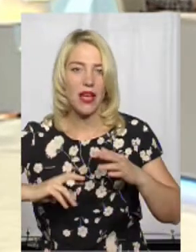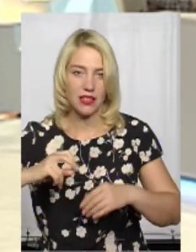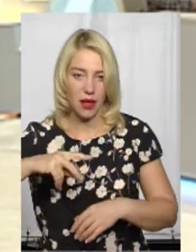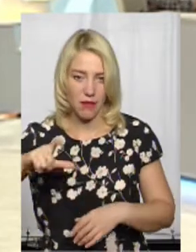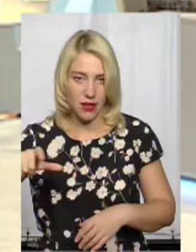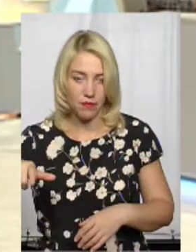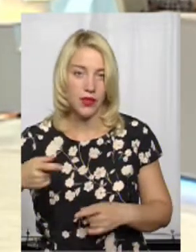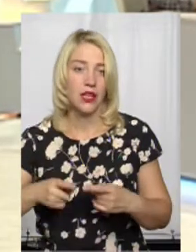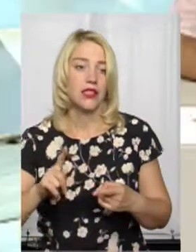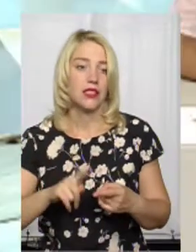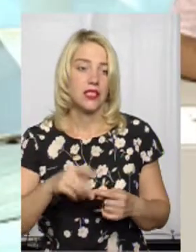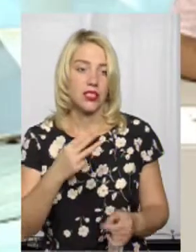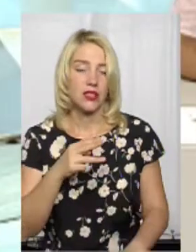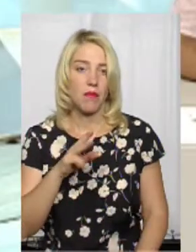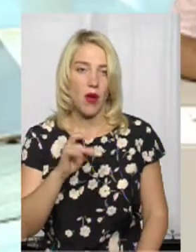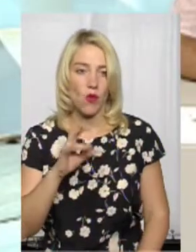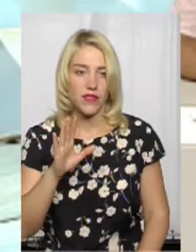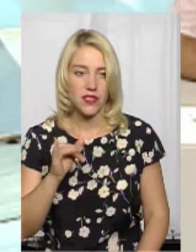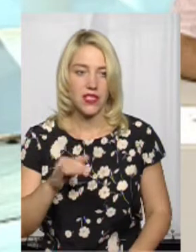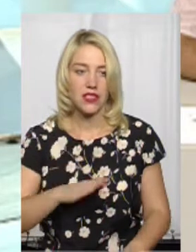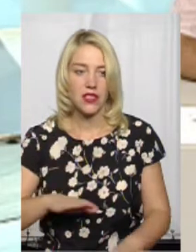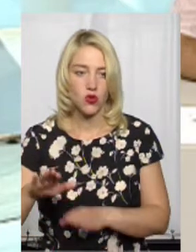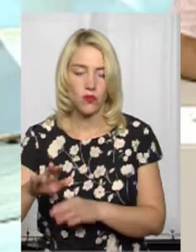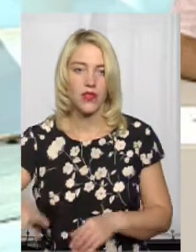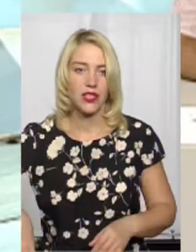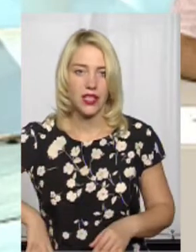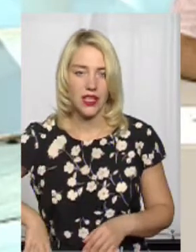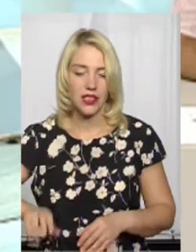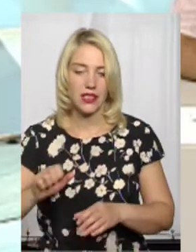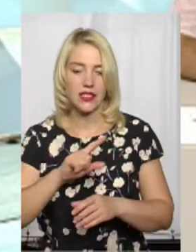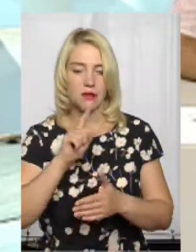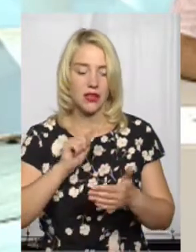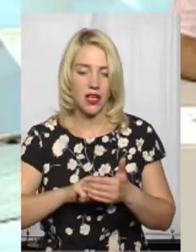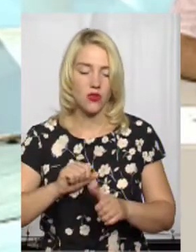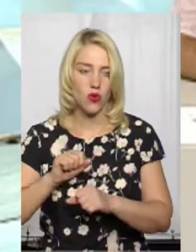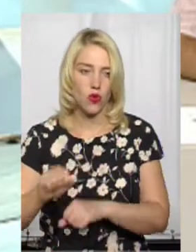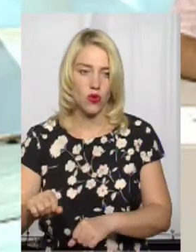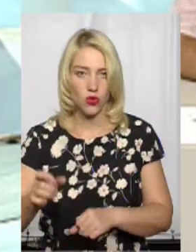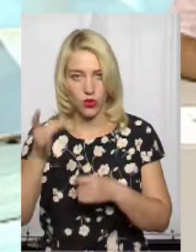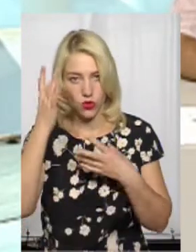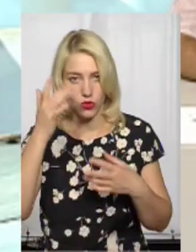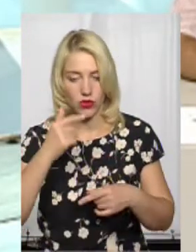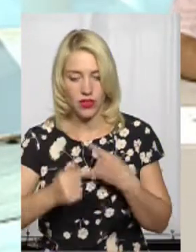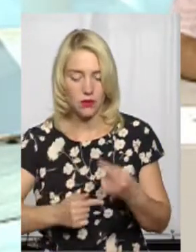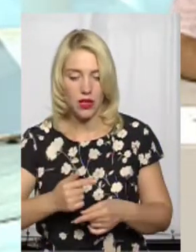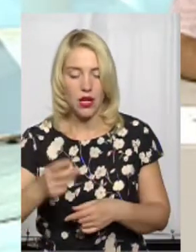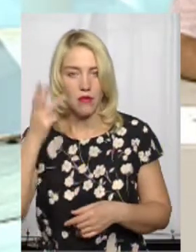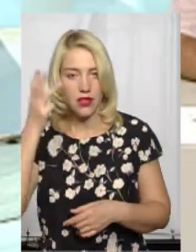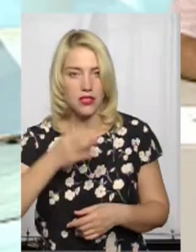Це Сергій Шпаковський, заступник директора з питань охорони культурної спадщини Хмельницького